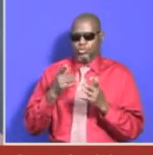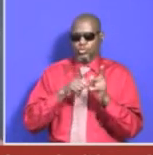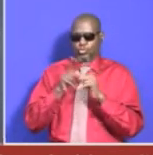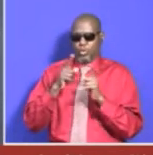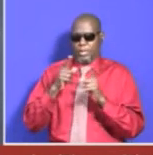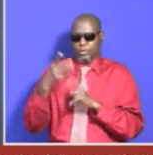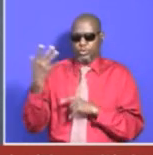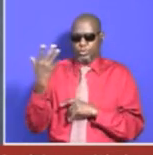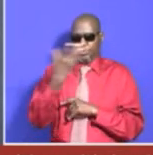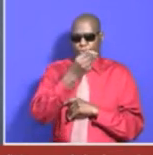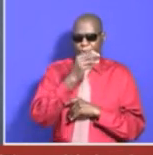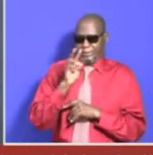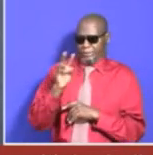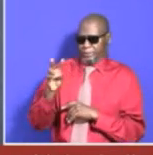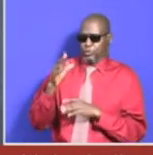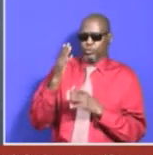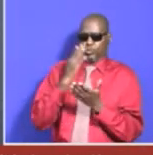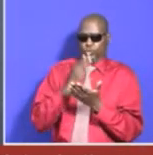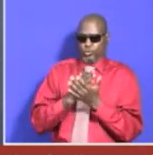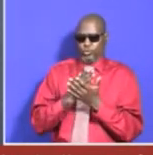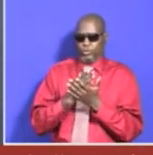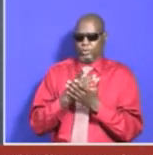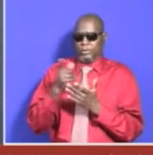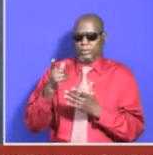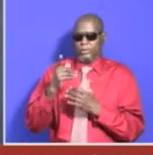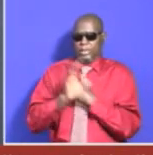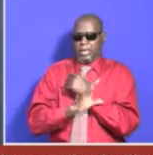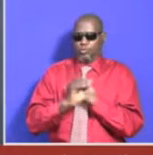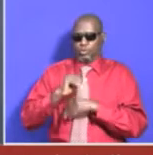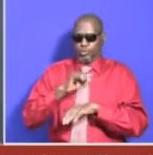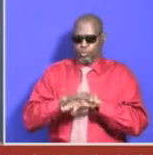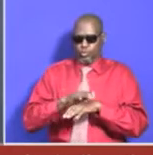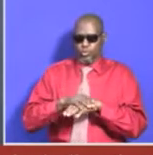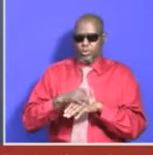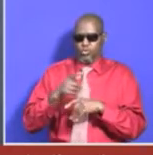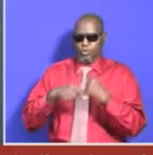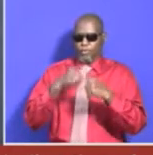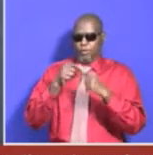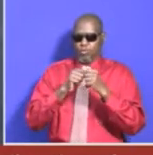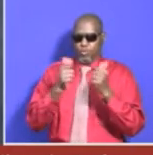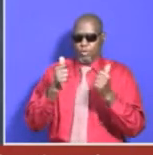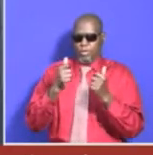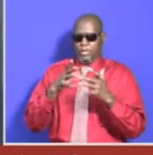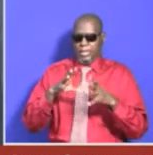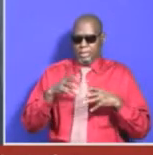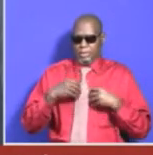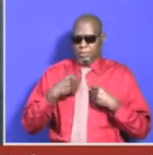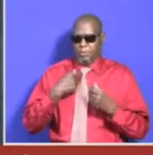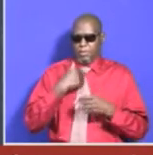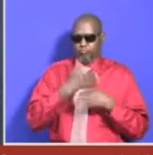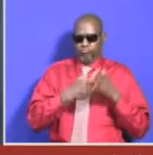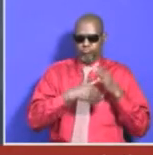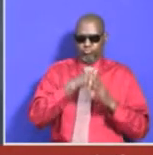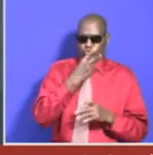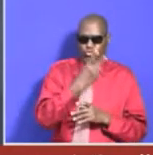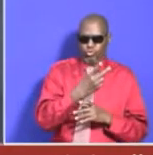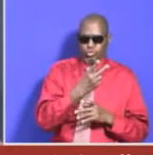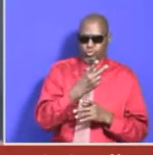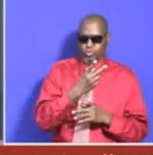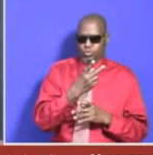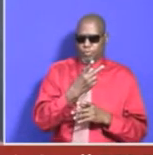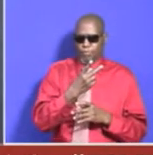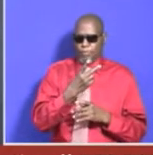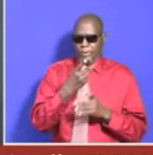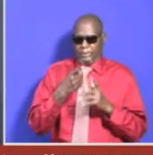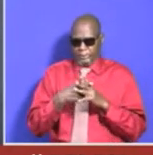anaona we are a developed country, anasema hii ni nchi nzuri ambayo inasonga mbele. Na tukakubaliana mimi nitajenga mbili ile kumfanyia ile jump